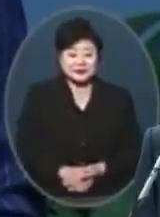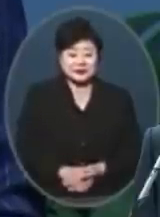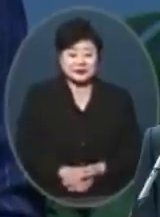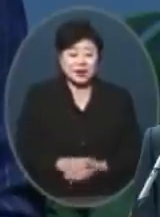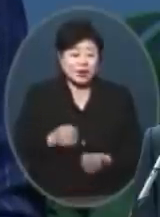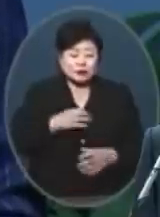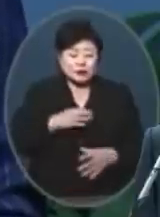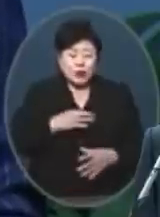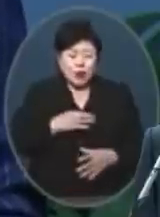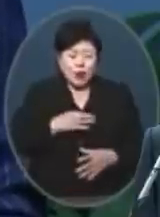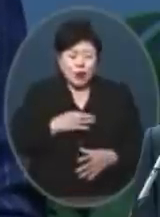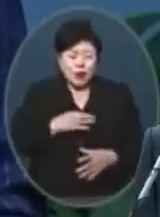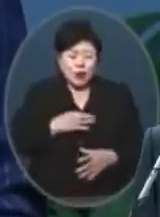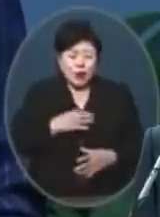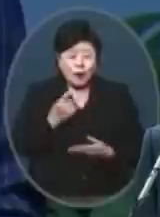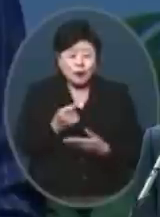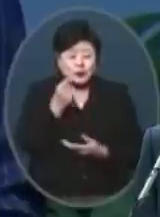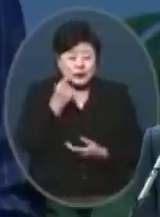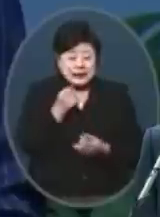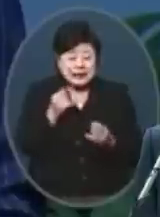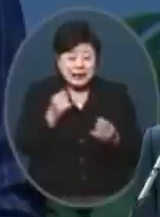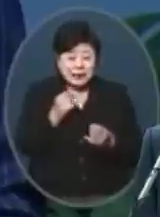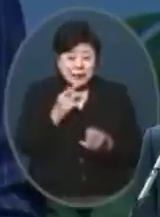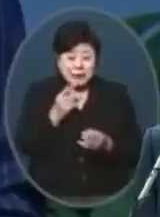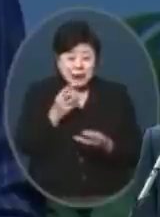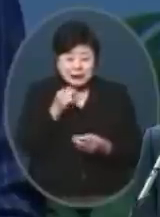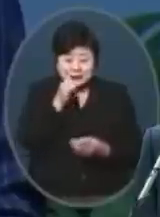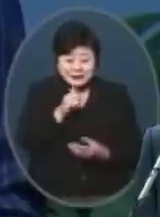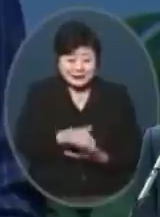겁이 나서 못 온다고